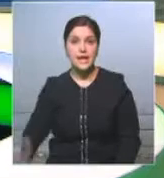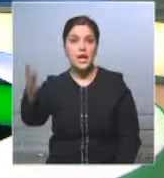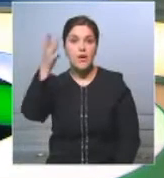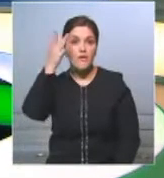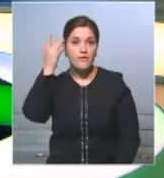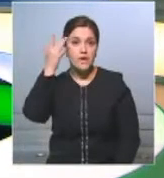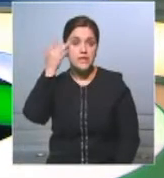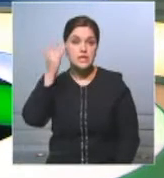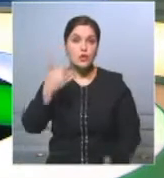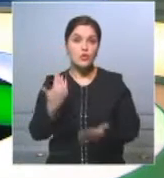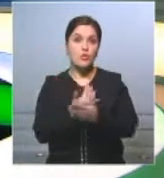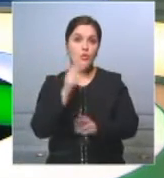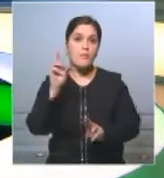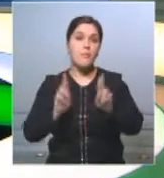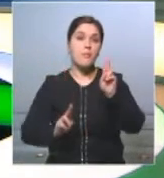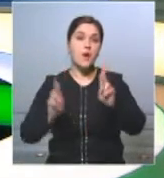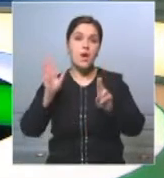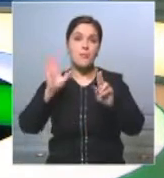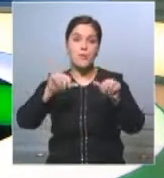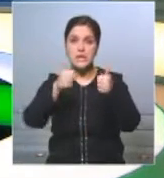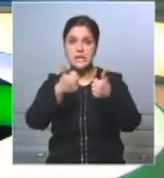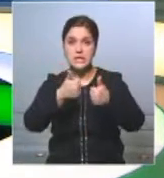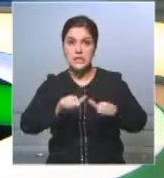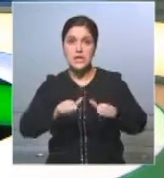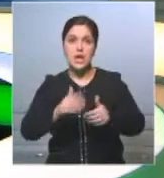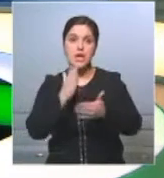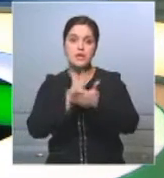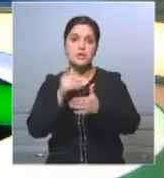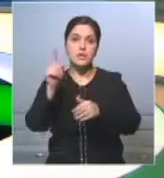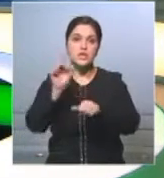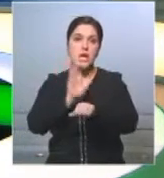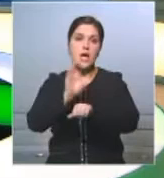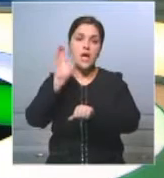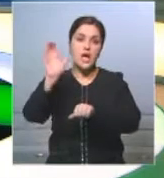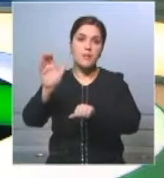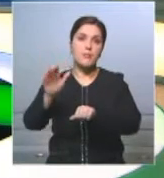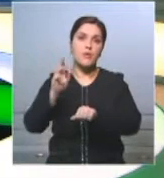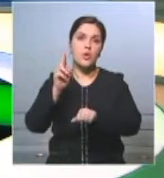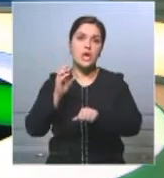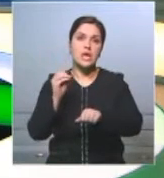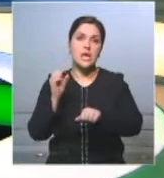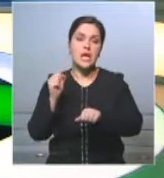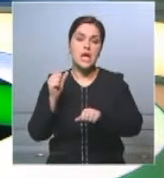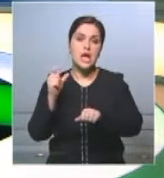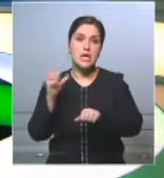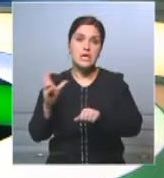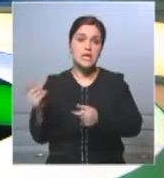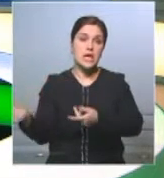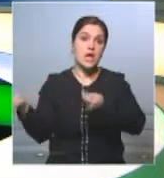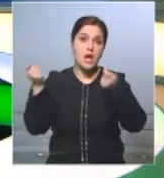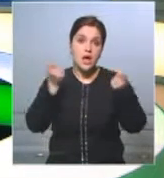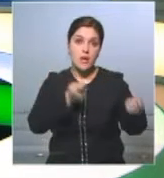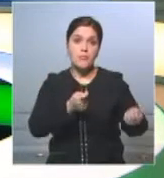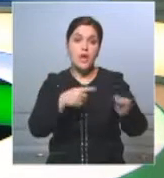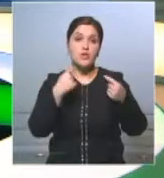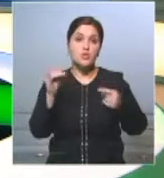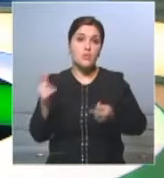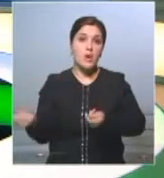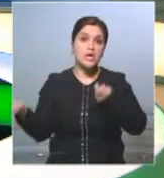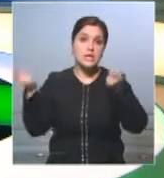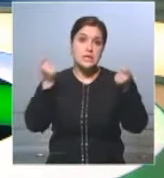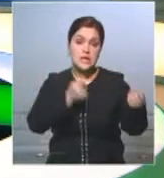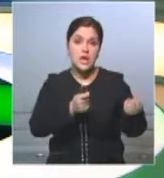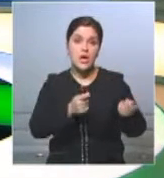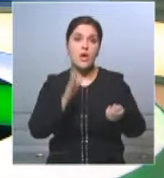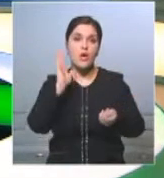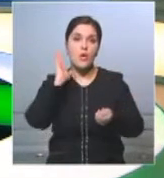Кыргызстане вводятся новые правила регистрации товара, импортируемого из стран-участниц ЕАЭС. Теперь для того, чтобы ввести в республику